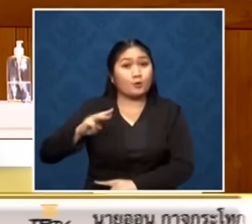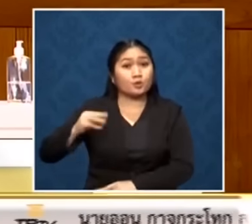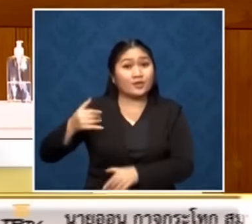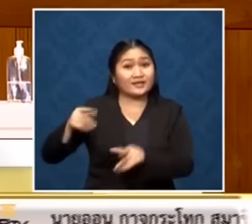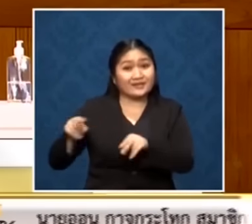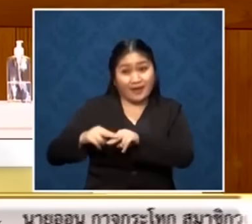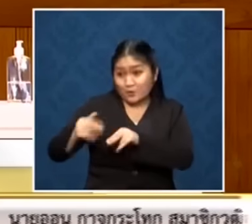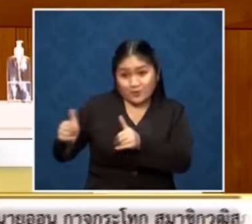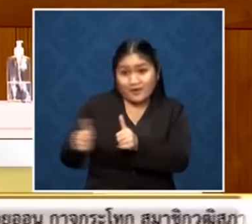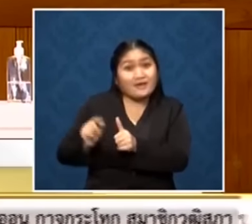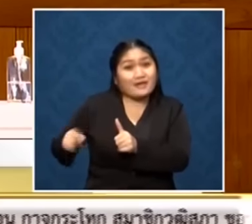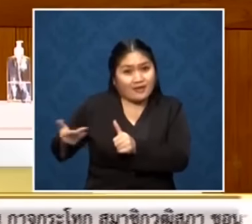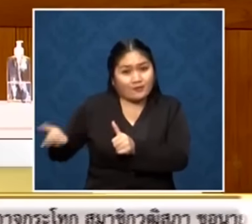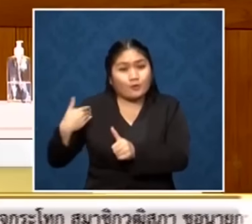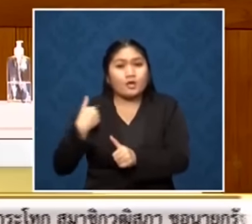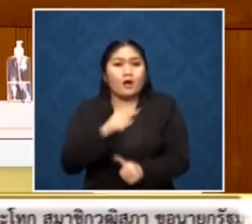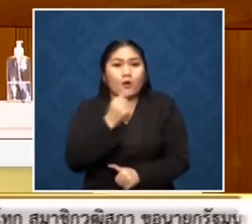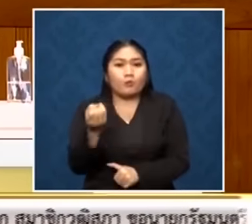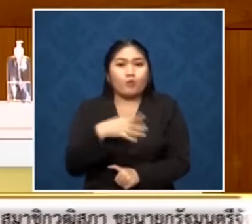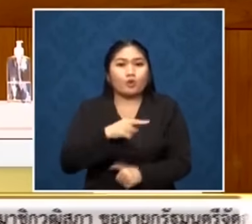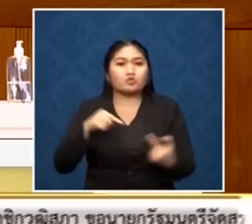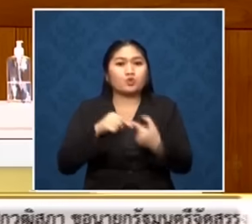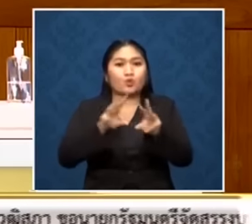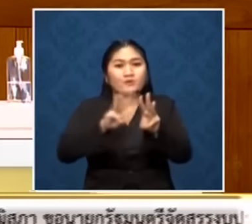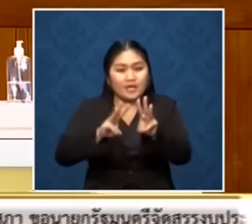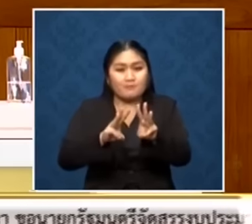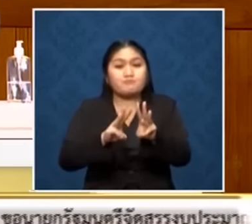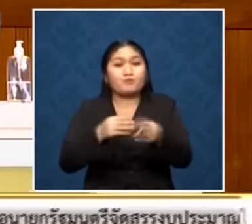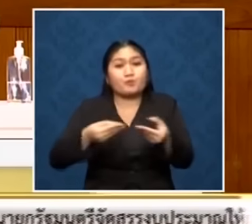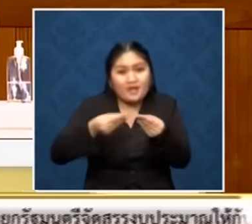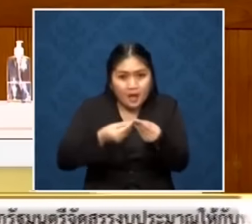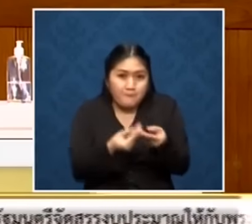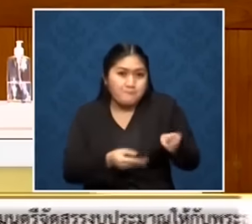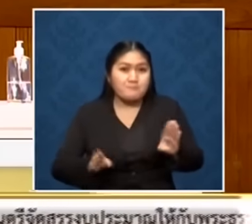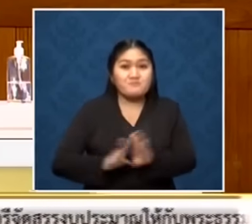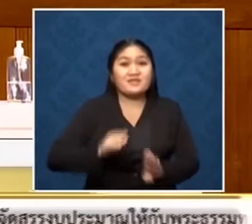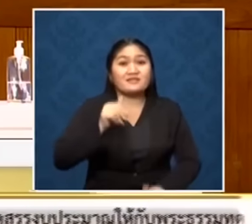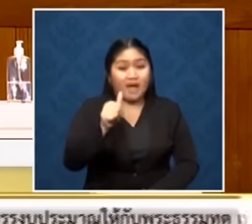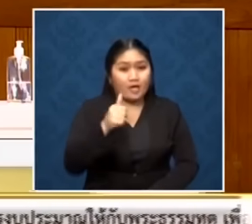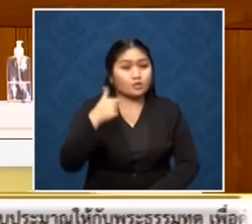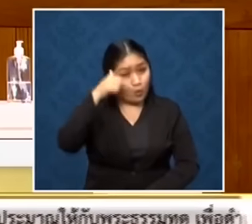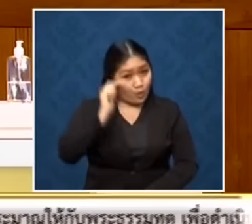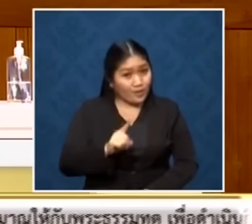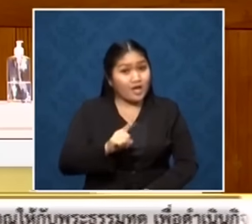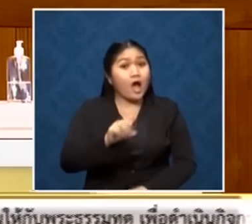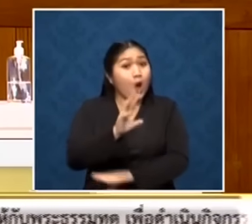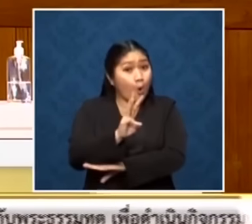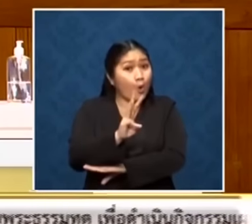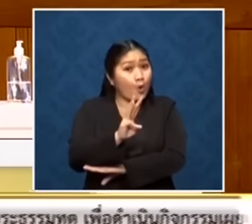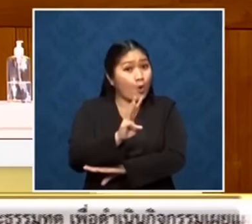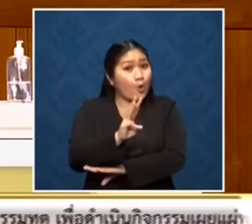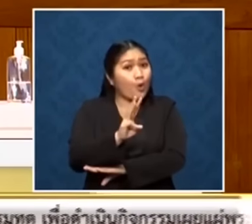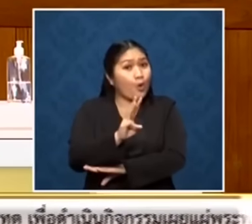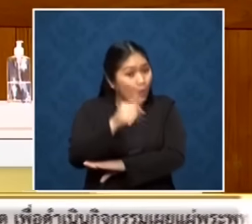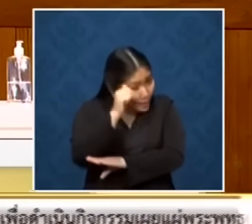เนี่ยไทยได้รับประโยชน์อะไรบ้างนะคะโอ้ไปบ่อยเหลือเกินนะคะก่อนจะถามเนี่ยคุณอัครเดชก็แซวนายกเรื่องถุ